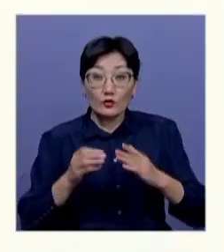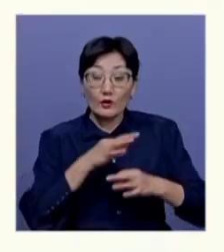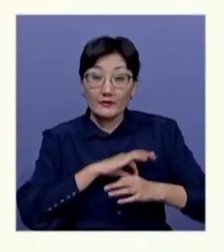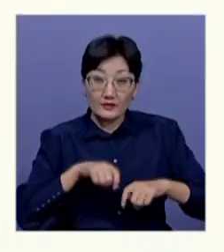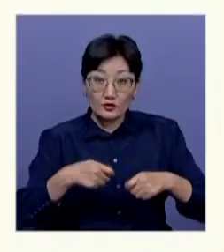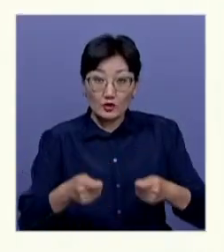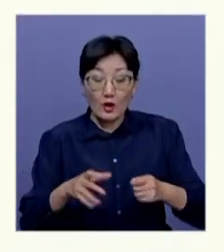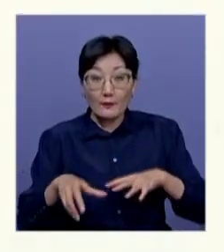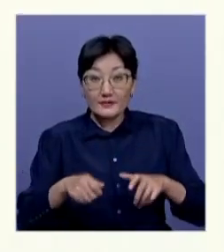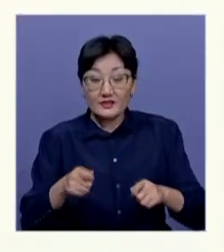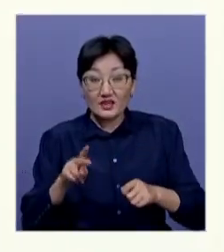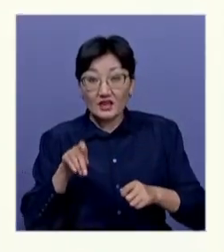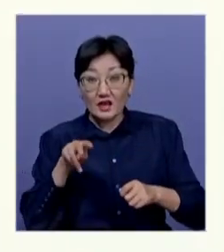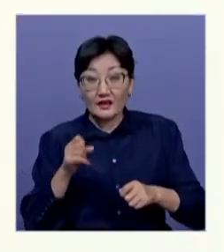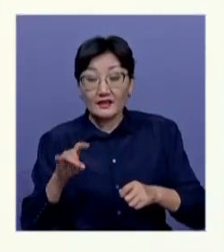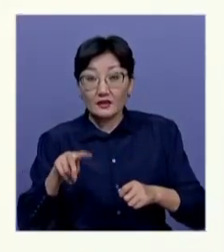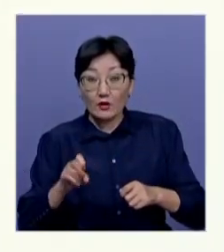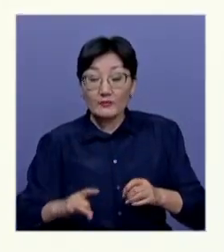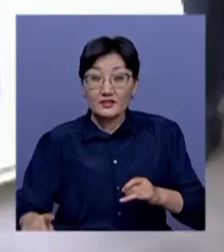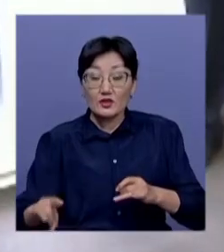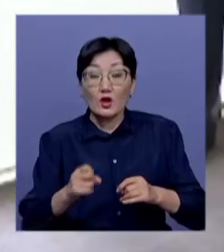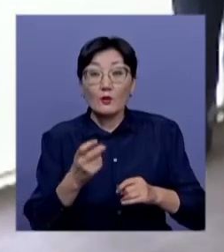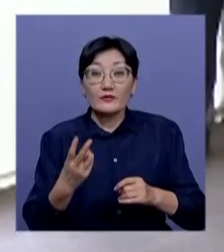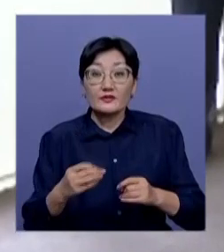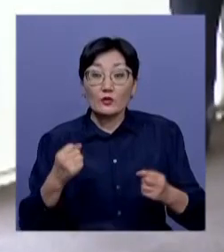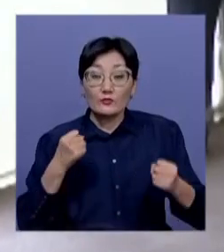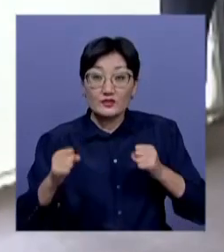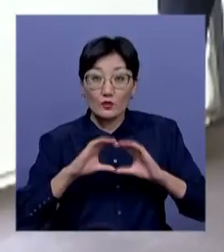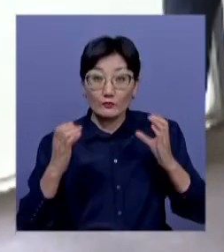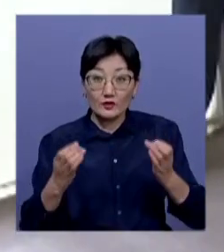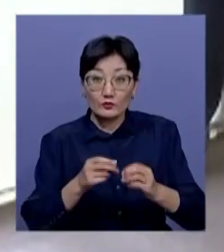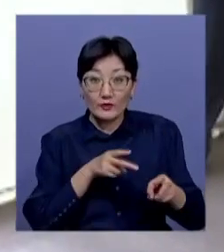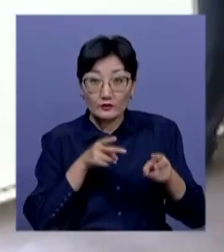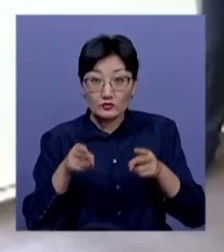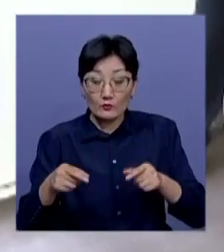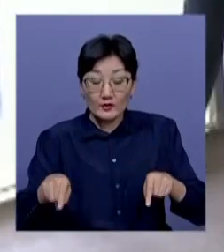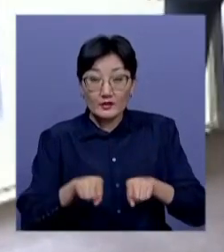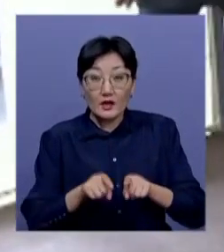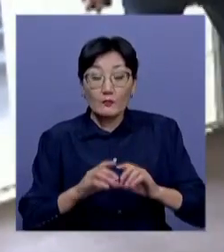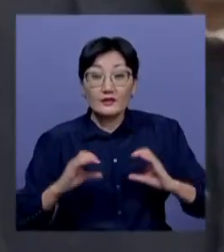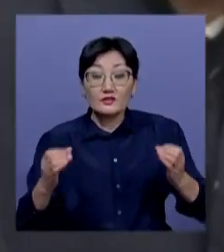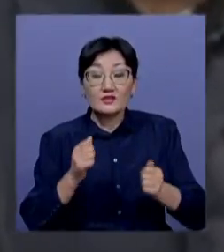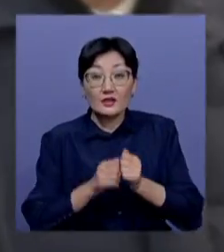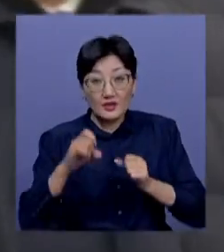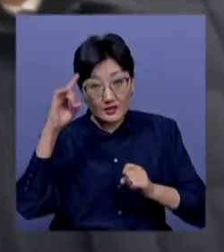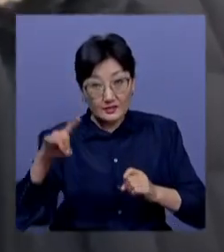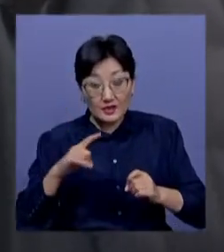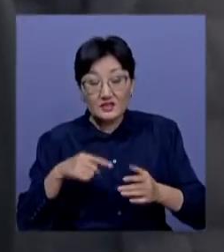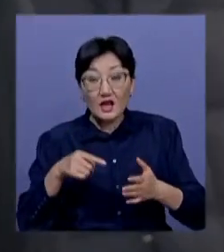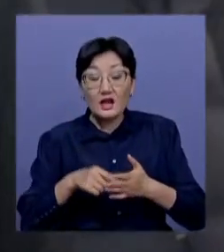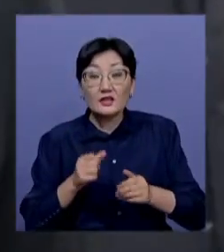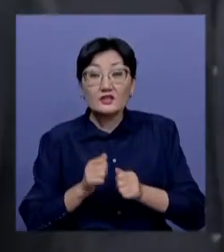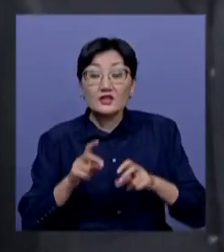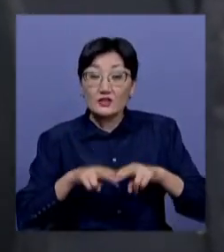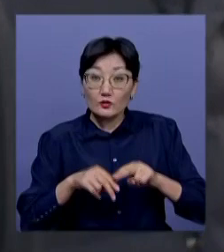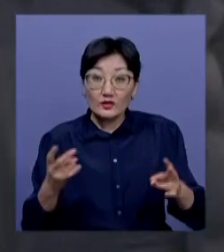берілді. Президент Қарағайлы ықшамауданындағы бірегей спорт кешенін аралап көріп, Мұндай нысан Қазақстанның әр қаласында салынуы қажет екенін